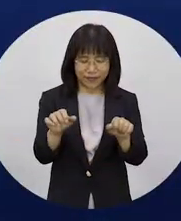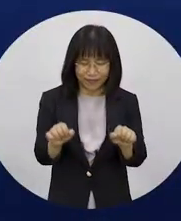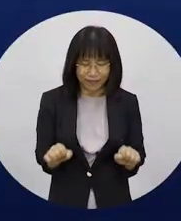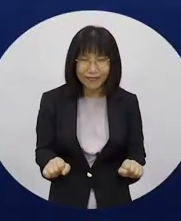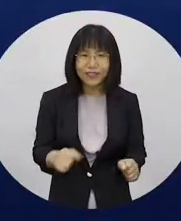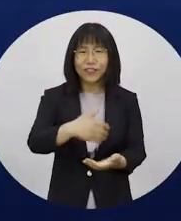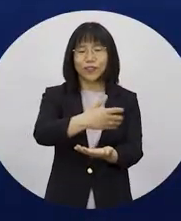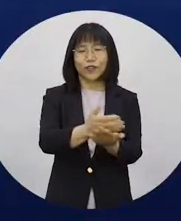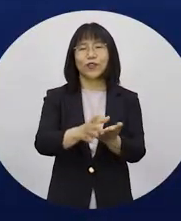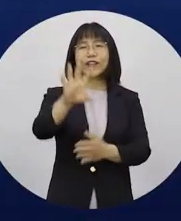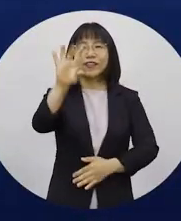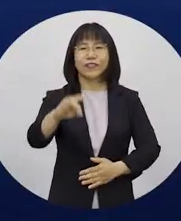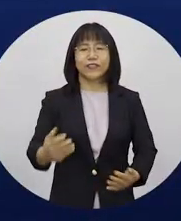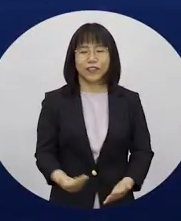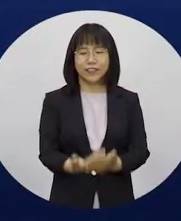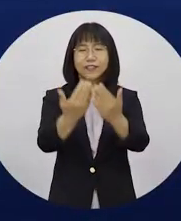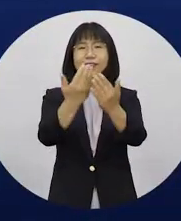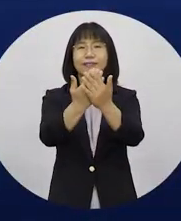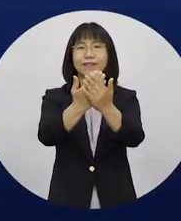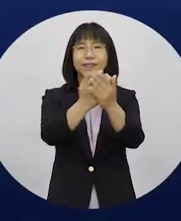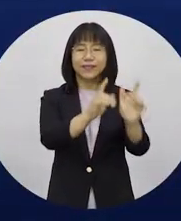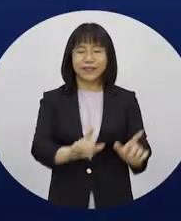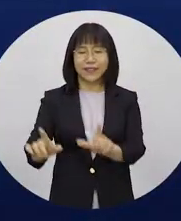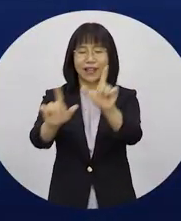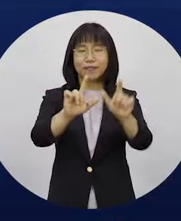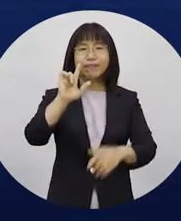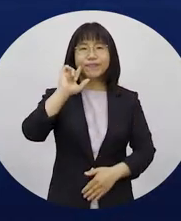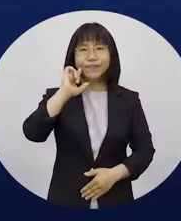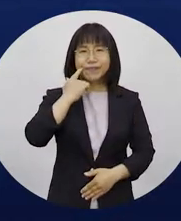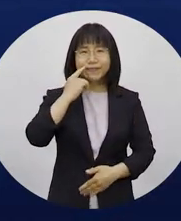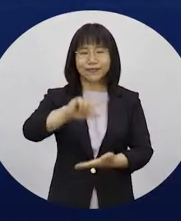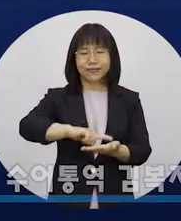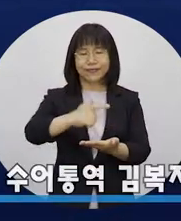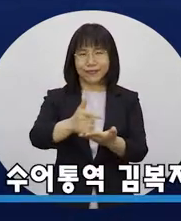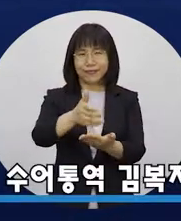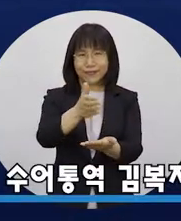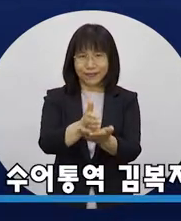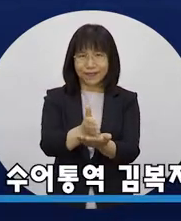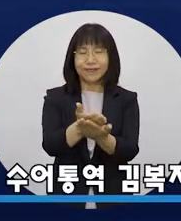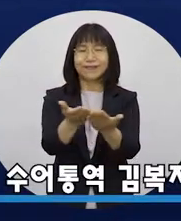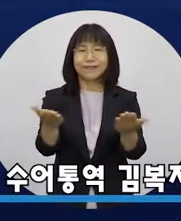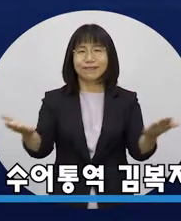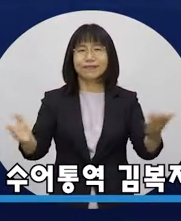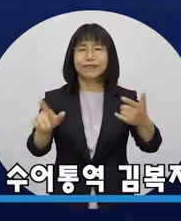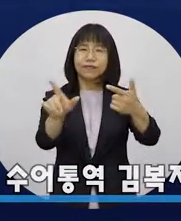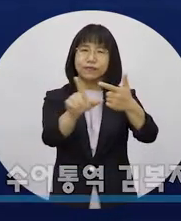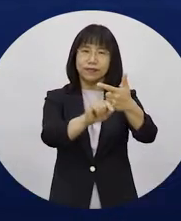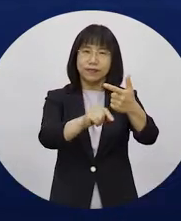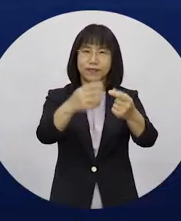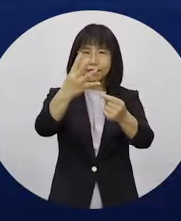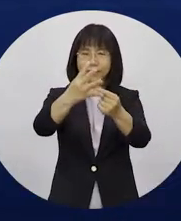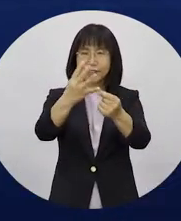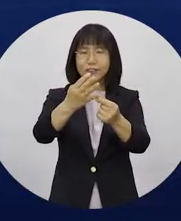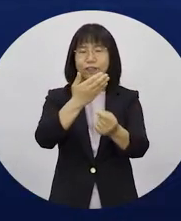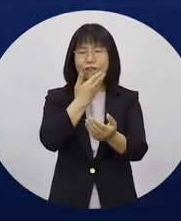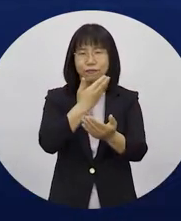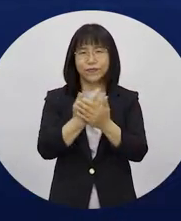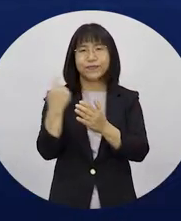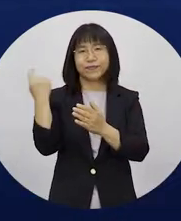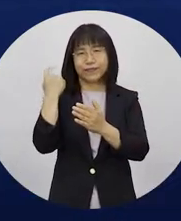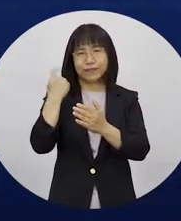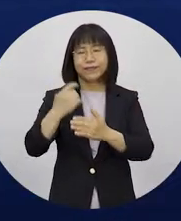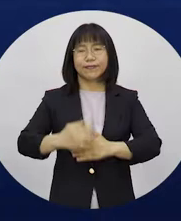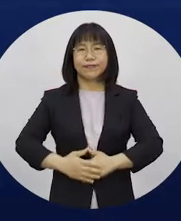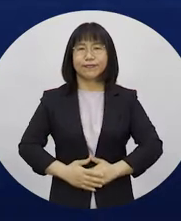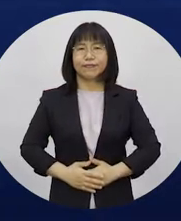여러분 안녕하십니까? 조화로운 성장 삶이 아름다운 강서 아이강서TV 김민주입니다. 6월 넷째 주 주간 주요